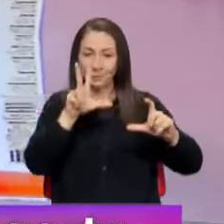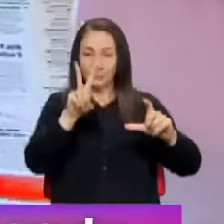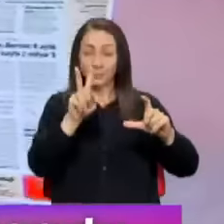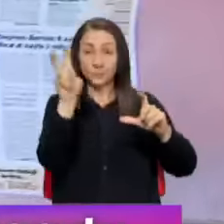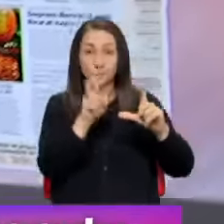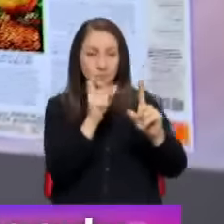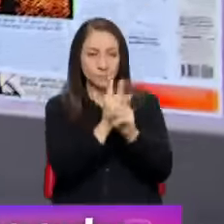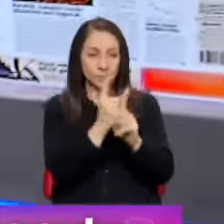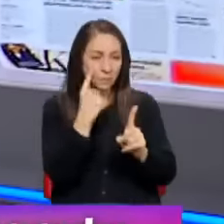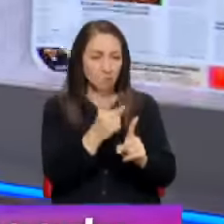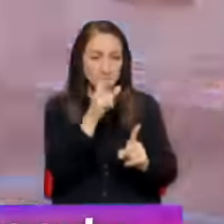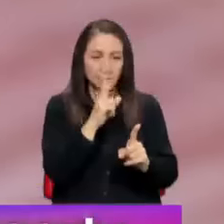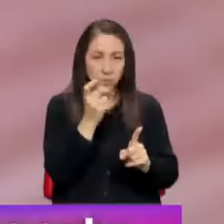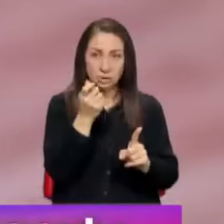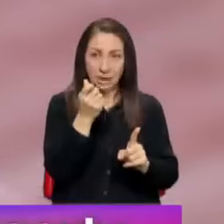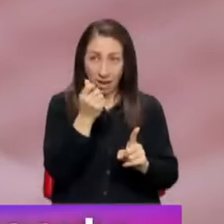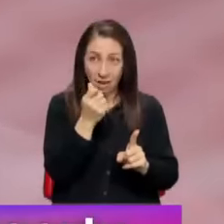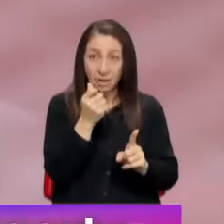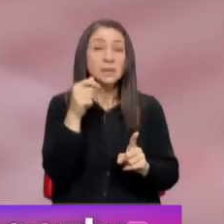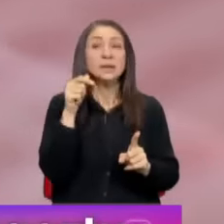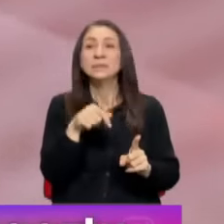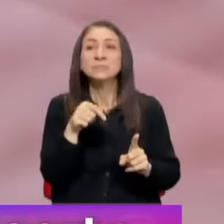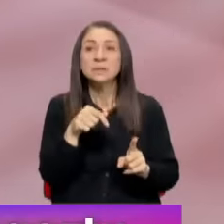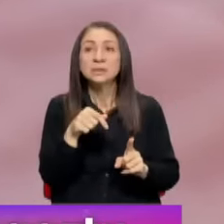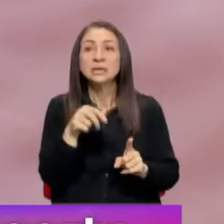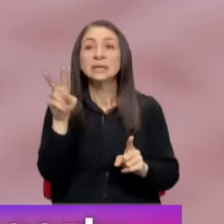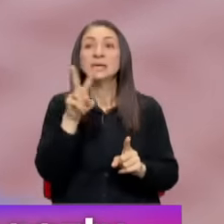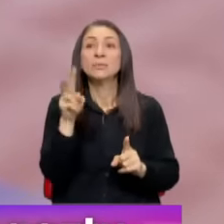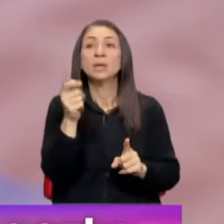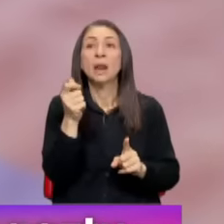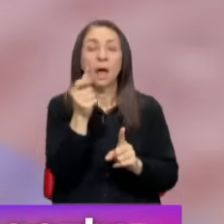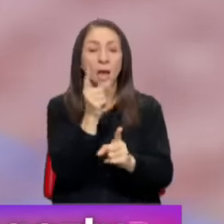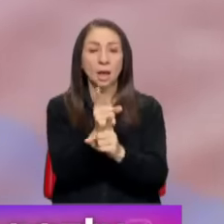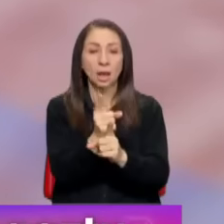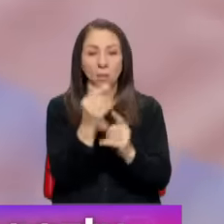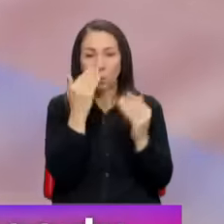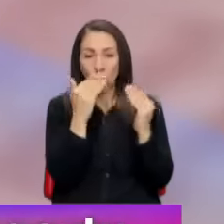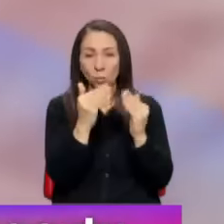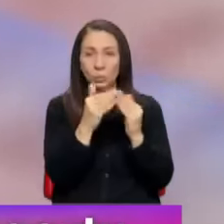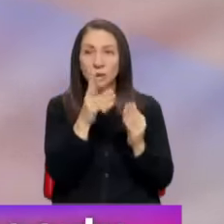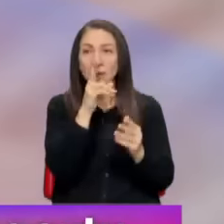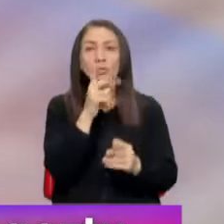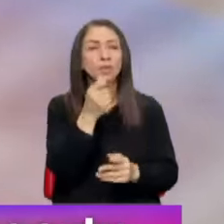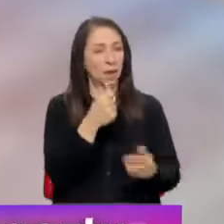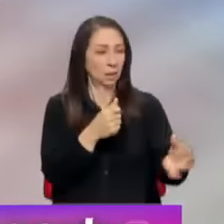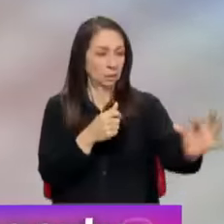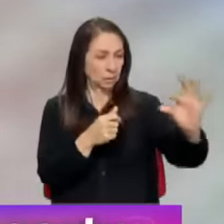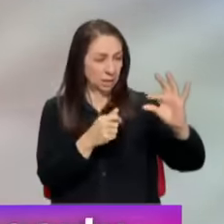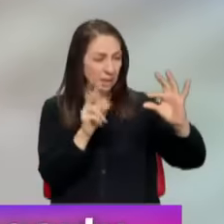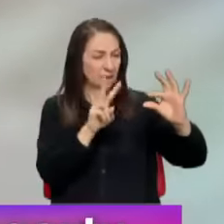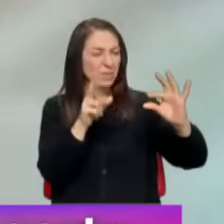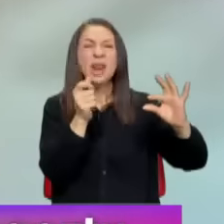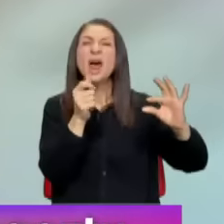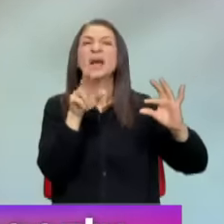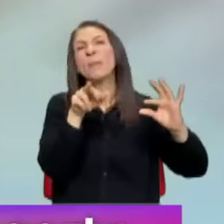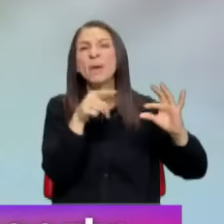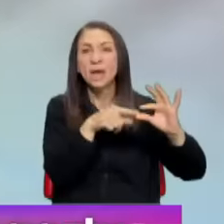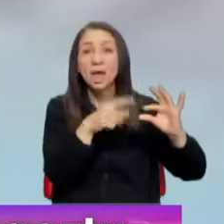dolardı öyle zannediyorum, yanılmıyorsam. Şimdi 20 lira, 200 lira dediğinizde 20 liralık bir